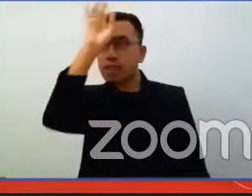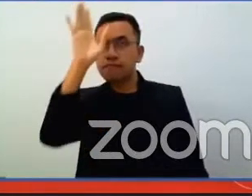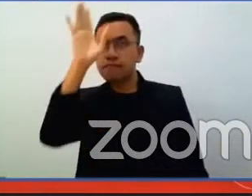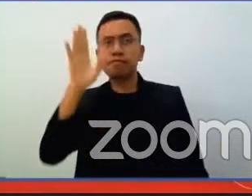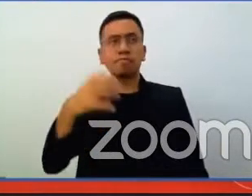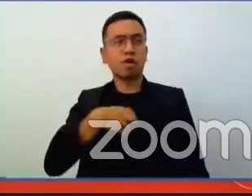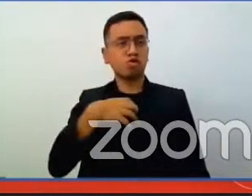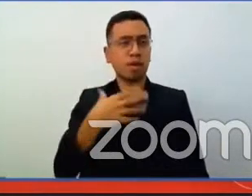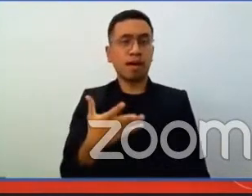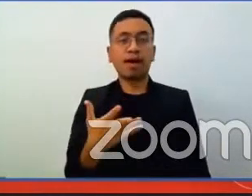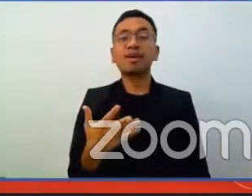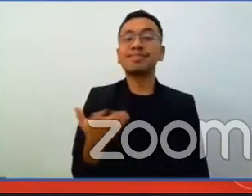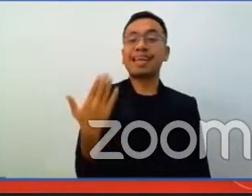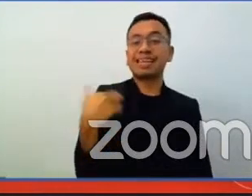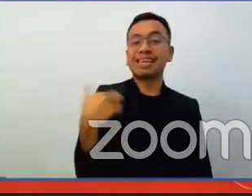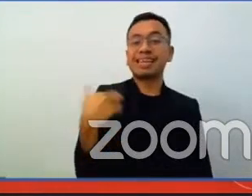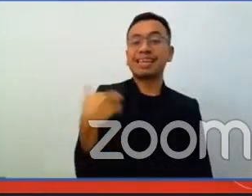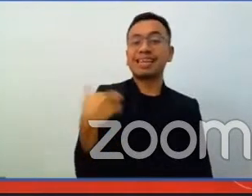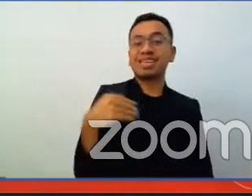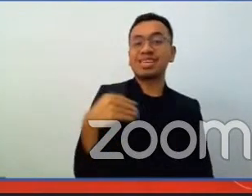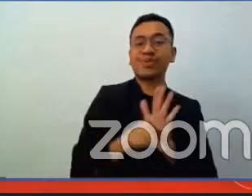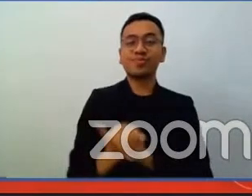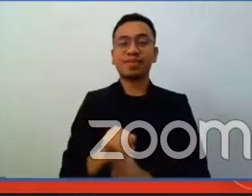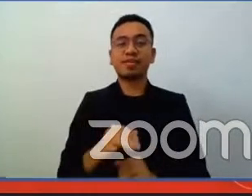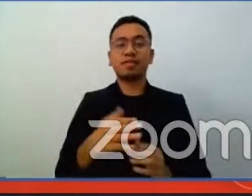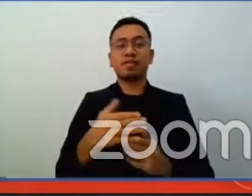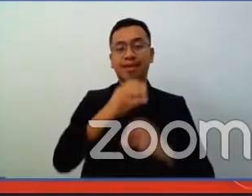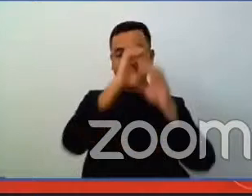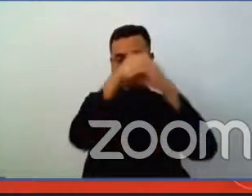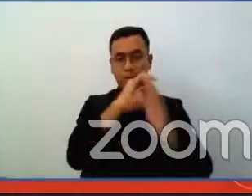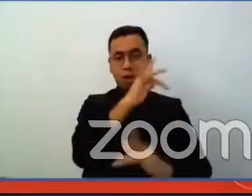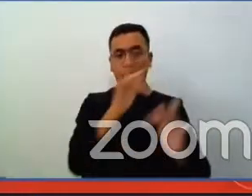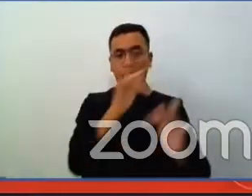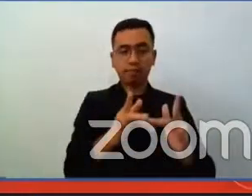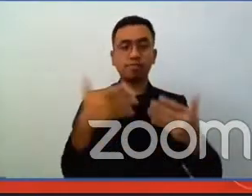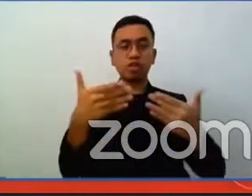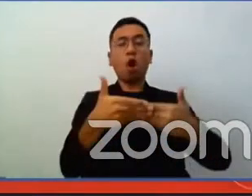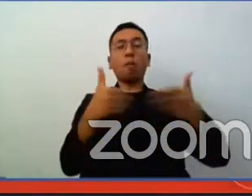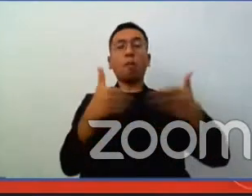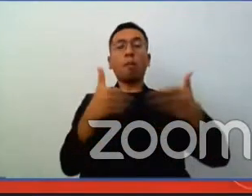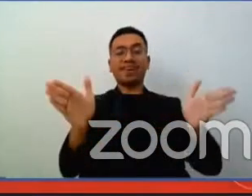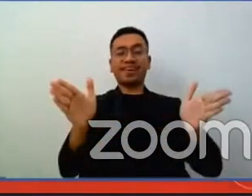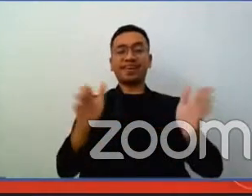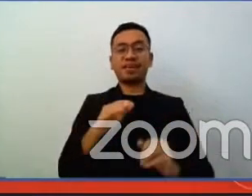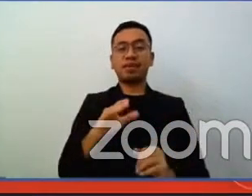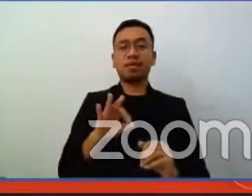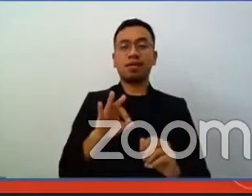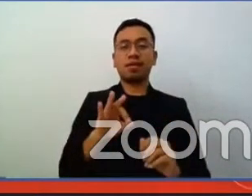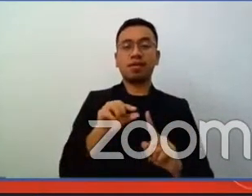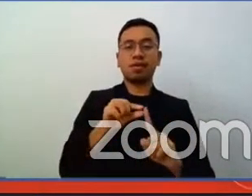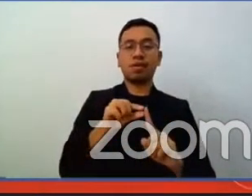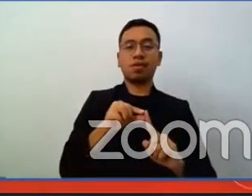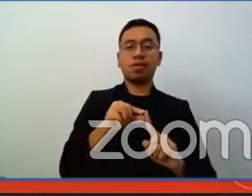harus open ended. Kalau hanya strukturnya terjadi begitu saja,